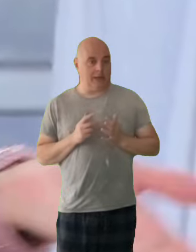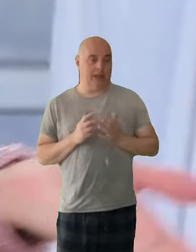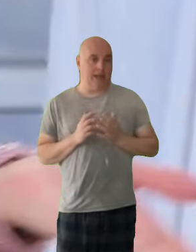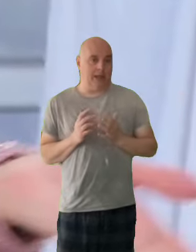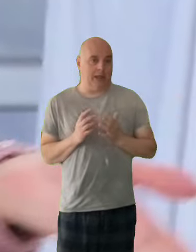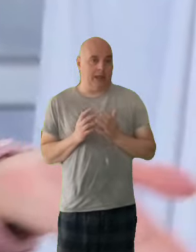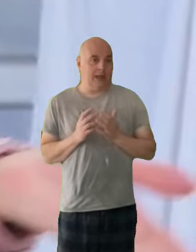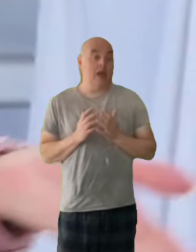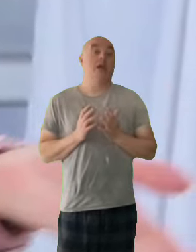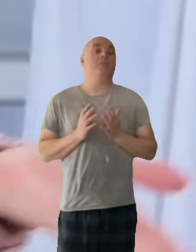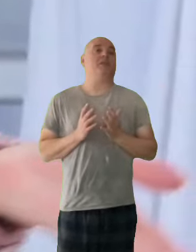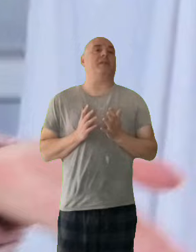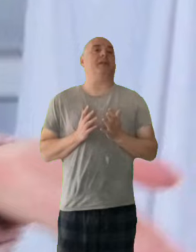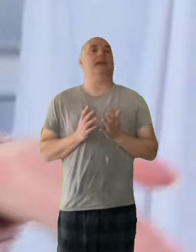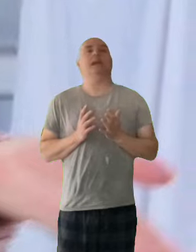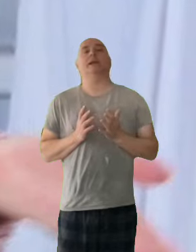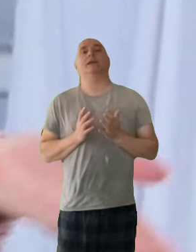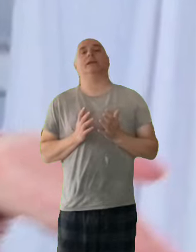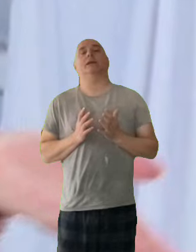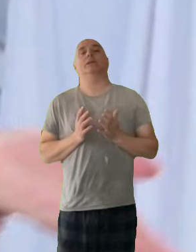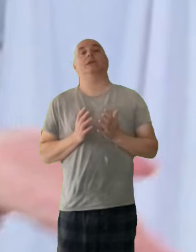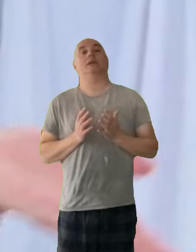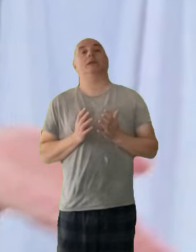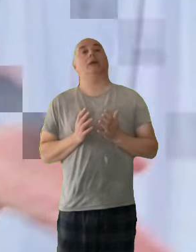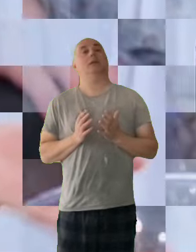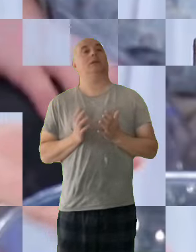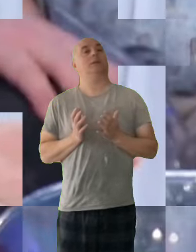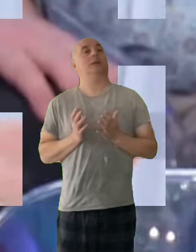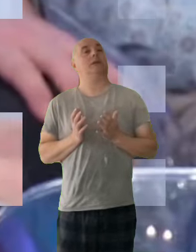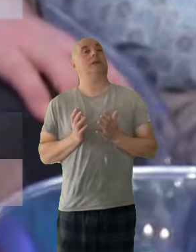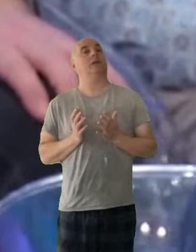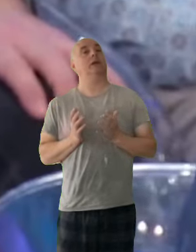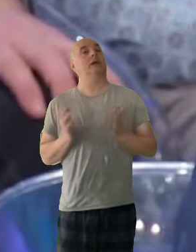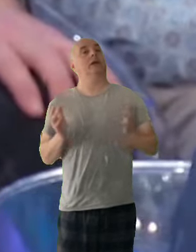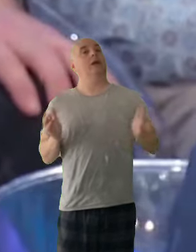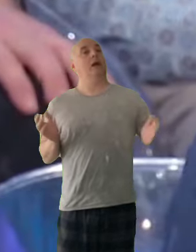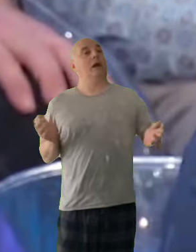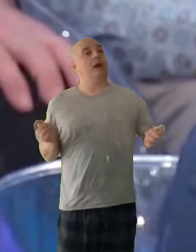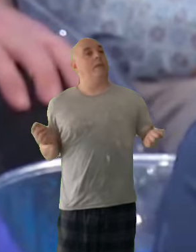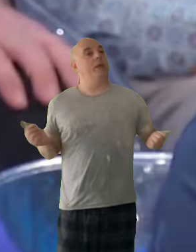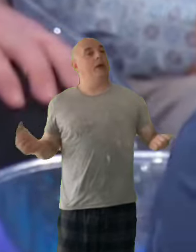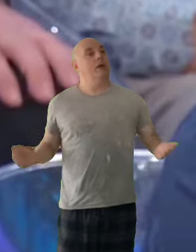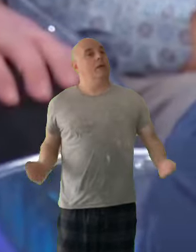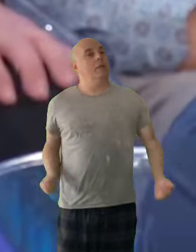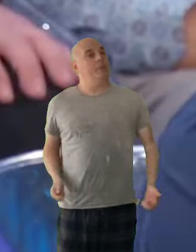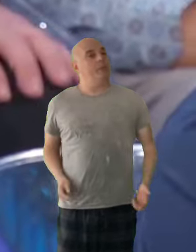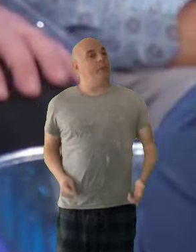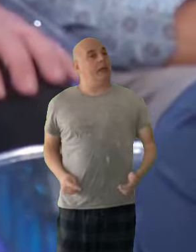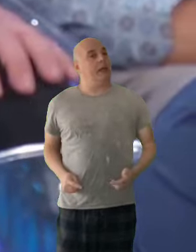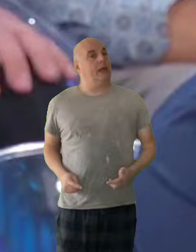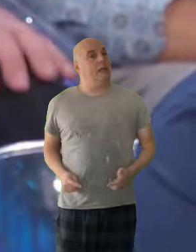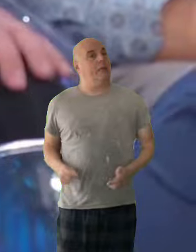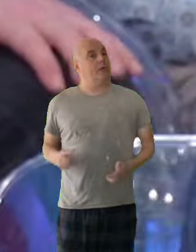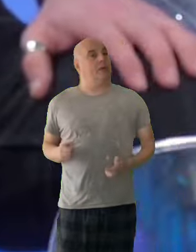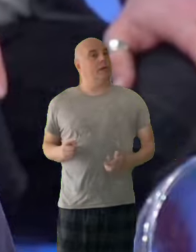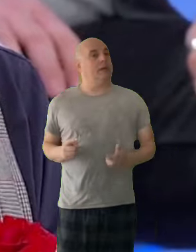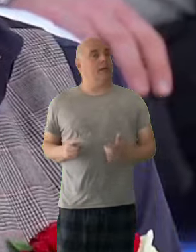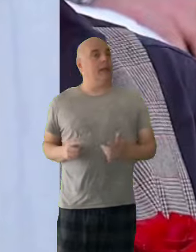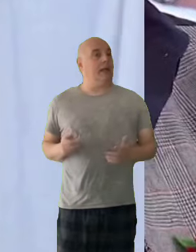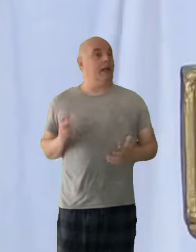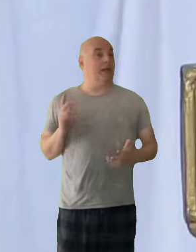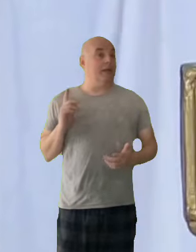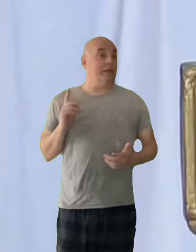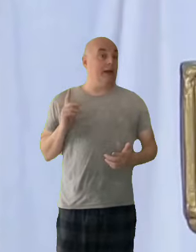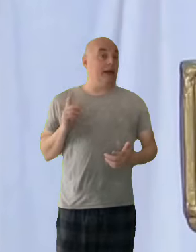nella puntata di Uomini e Donne del 19 gennaio si è accomodato al centro dello studio per un confronto con Ida Sabrina e Tiziana le